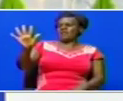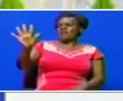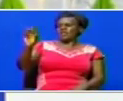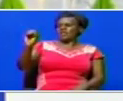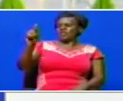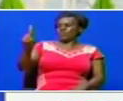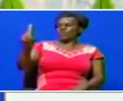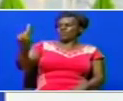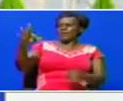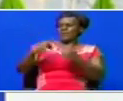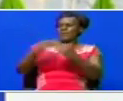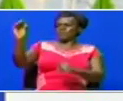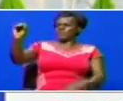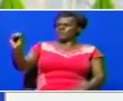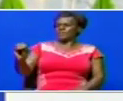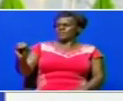5.18%.